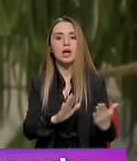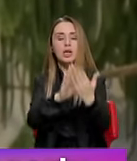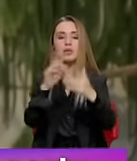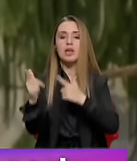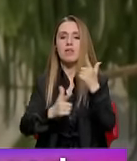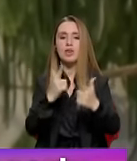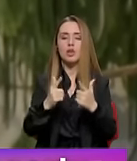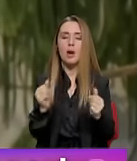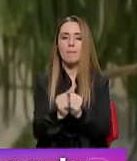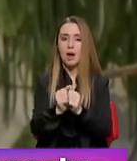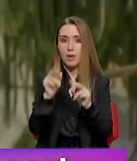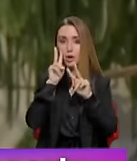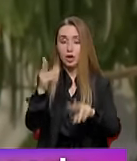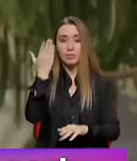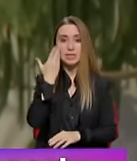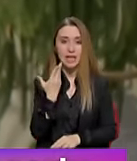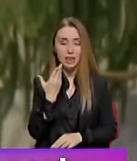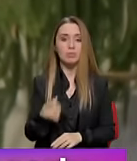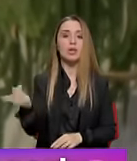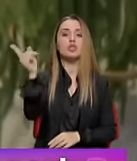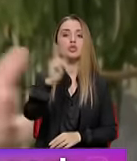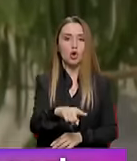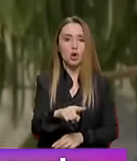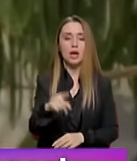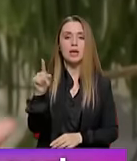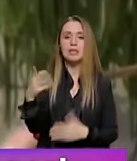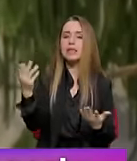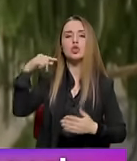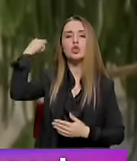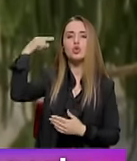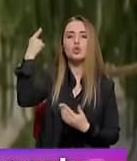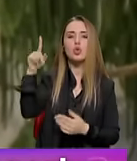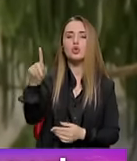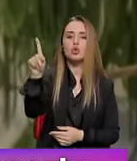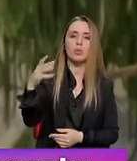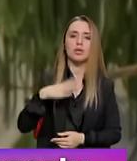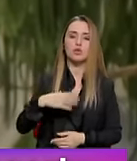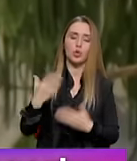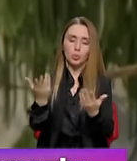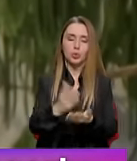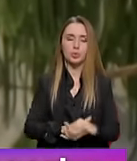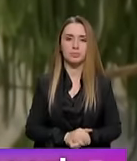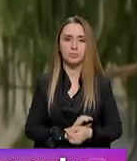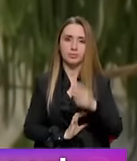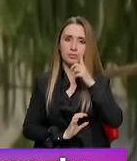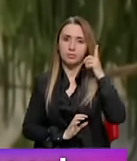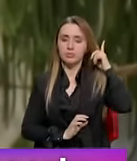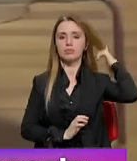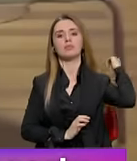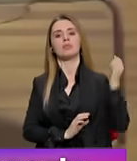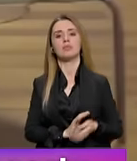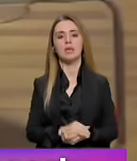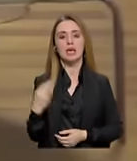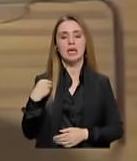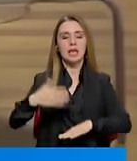görüntüyü bir birlikte görelim izleyelim Sonrasında da size ne düşündürttü onu soracağım Buyurun Yeni